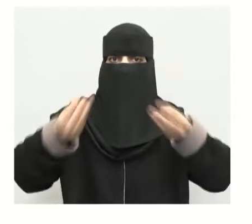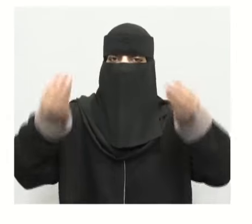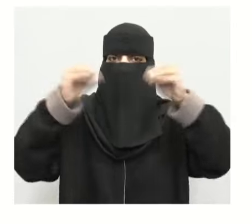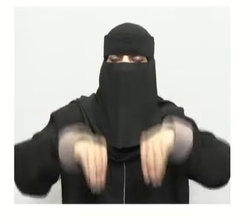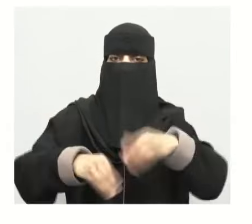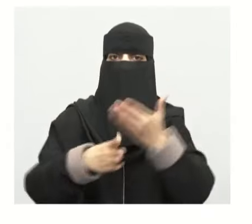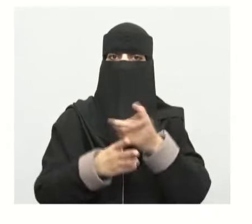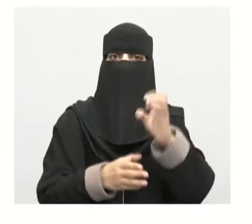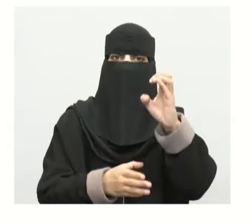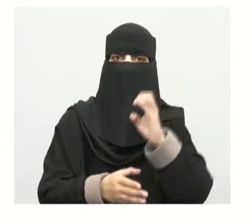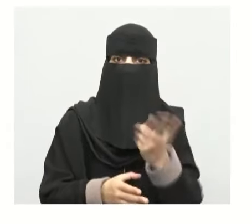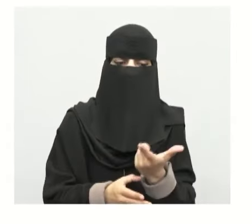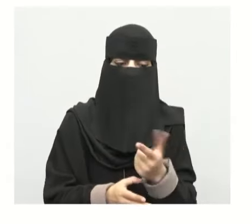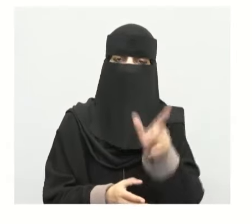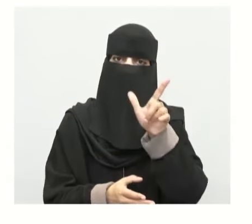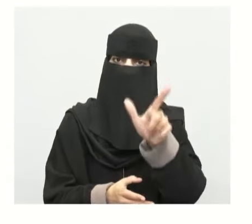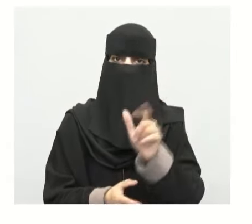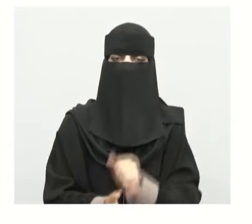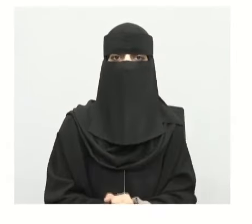ممتاز الاجابه